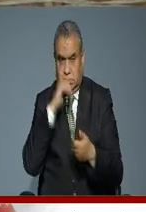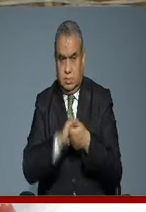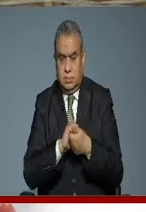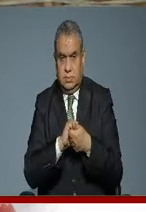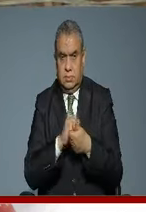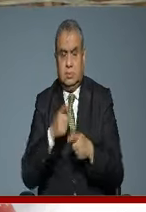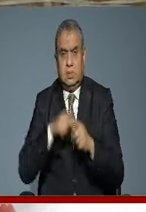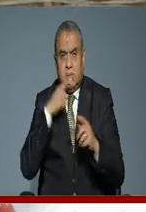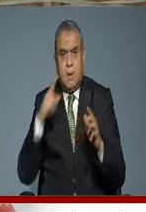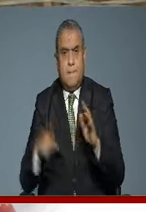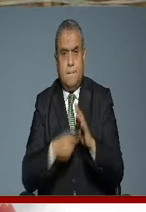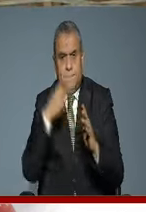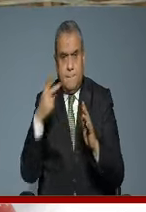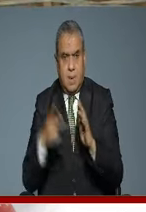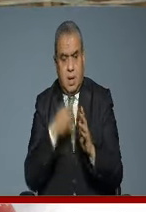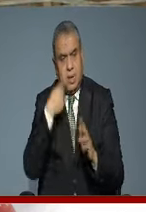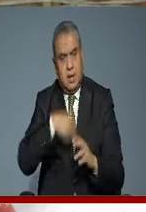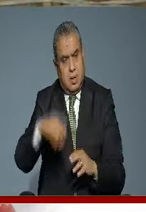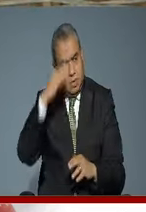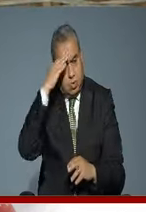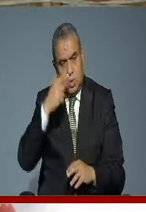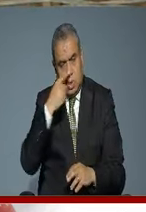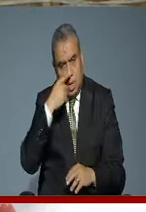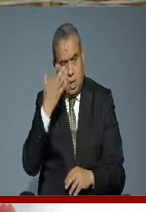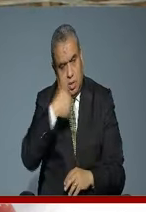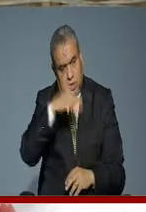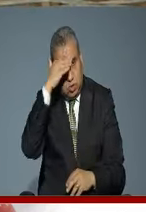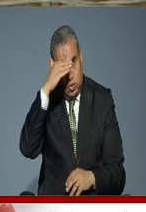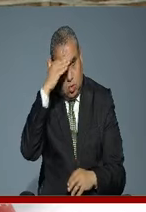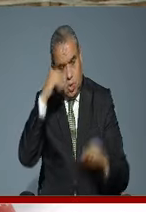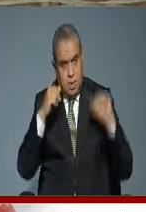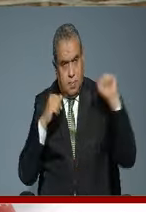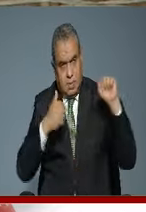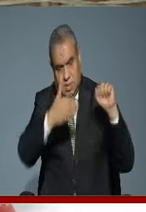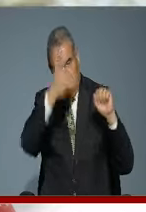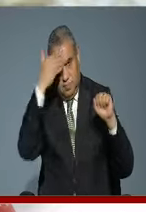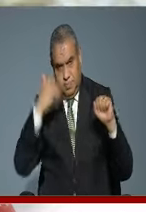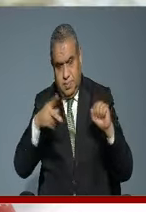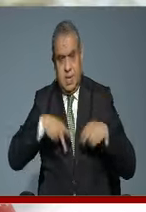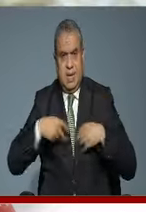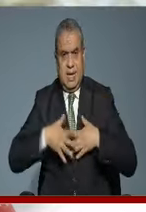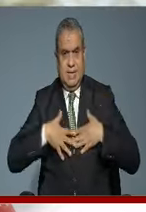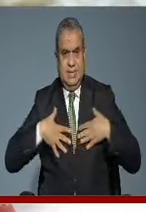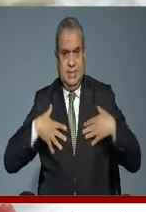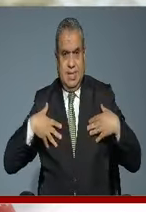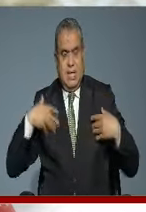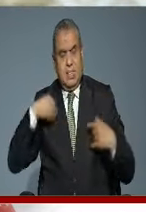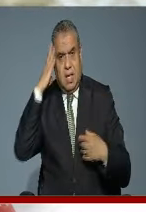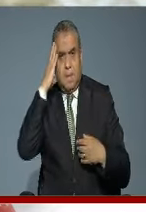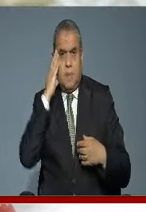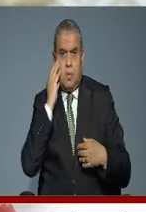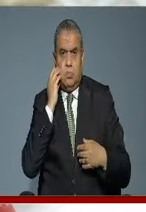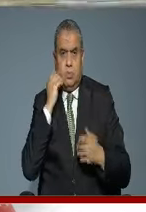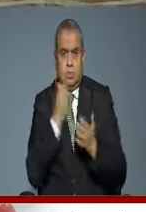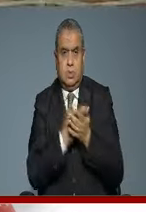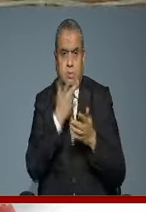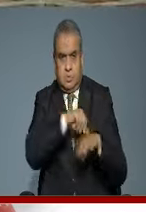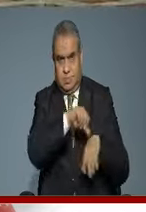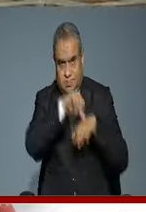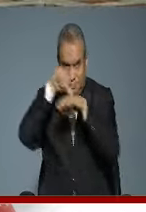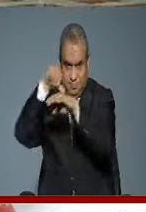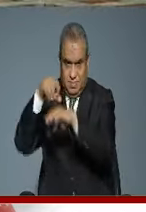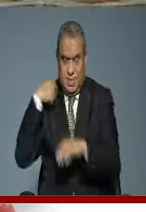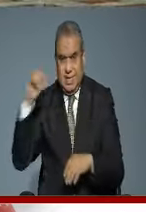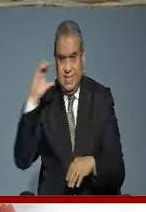ومرة تانية تقديري واحترامي الكبير لشخصكم، وسعيد بالزيارة وحبقى سعيد أكتر أثناء زيارتي البرازيل.